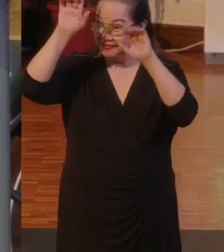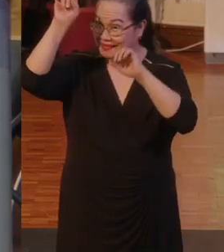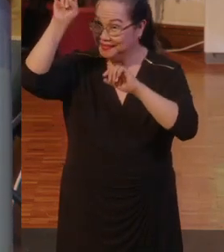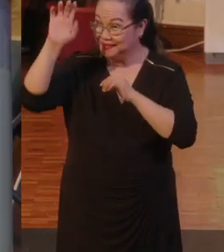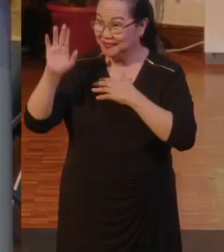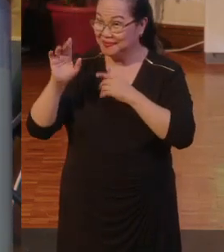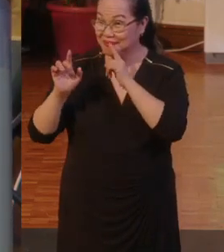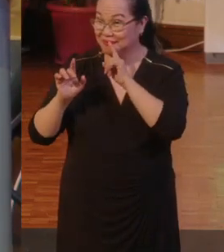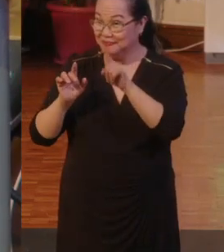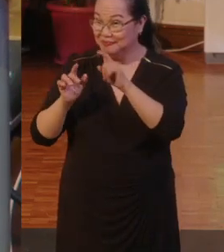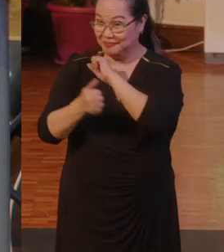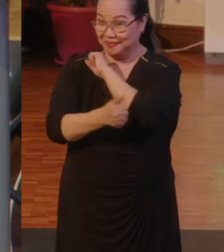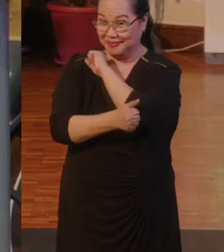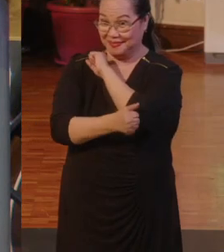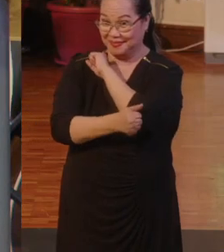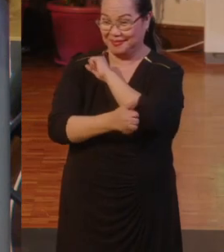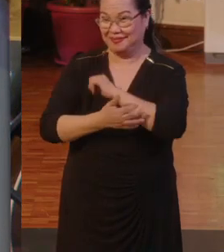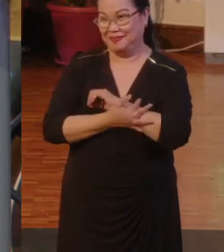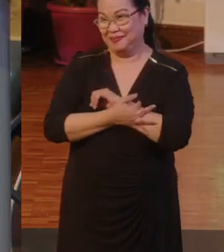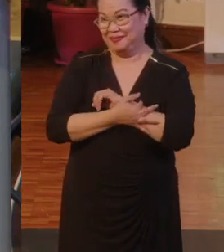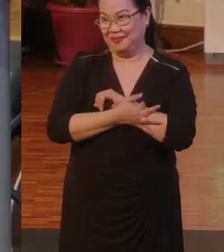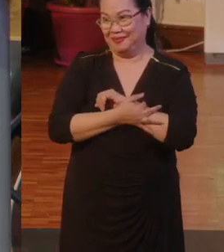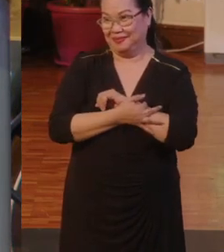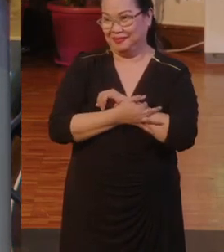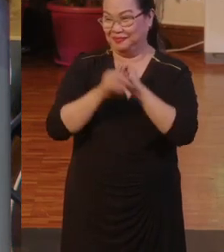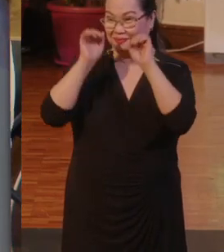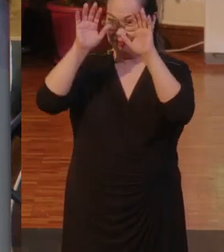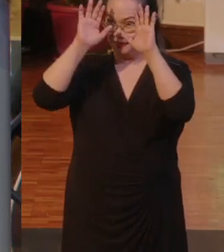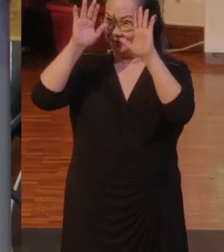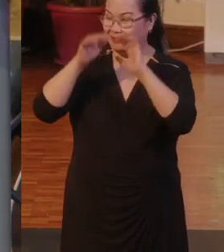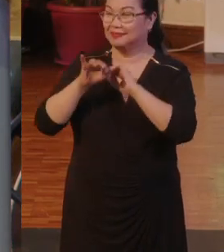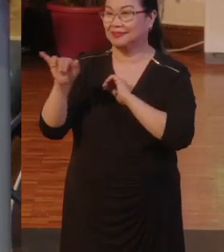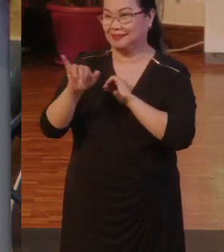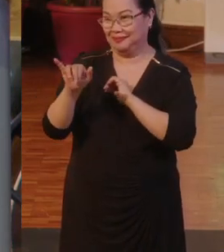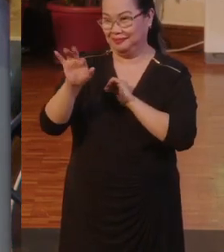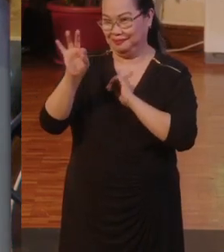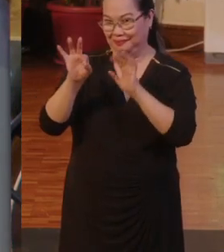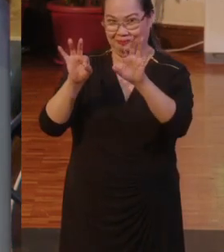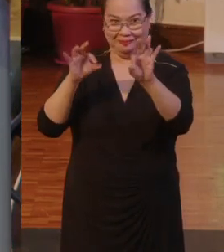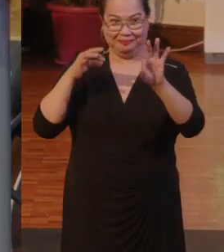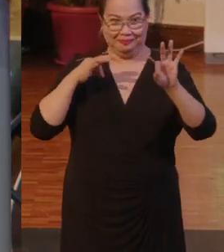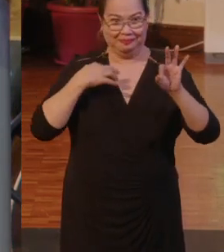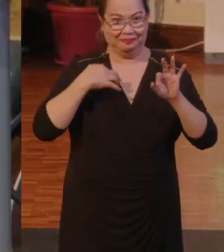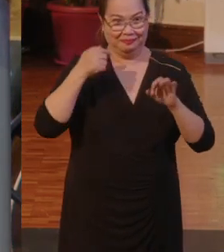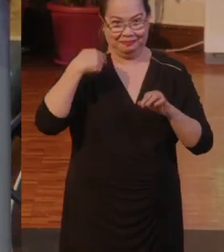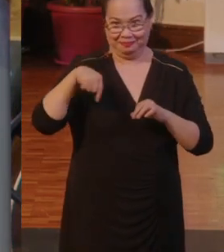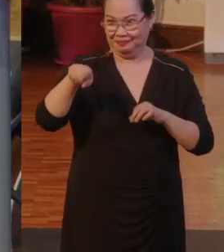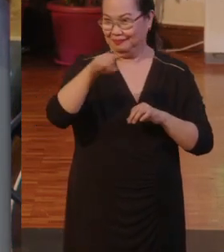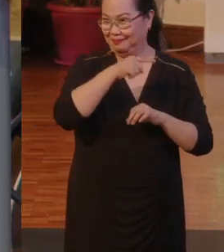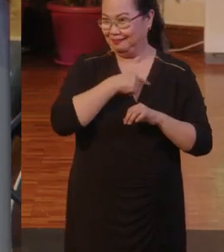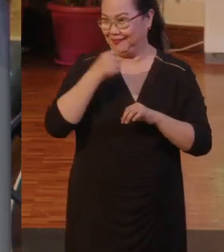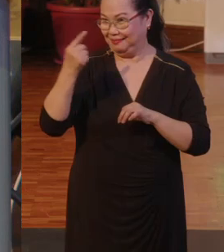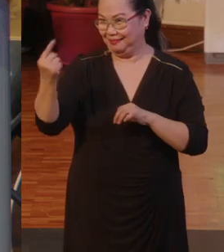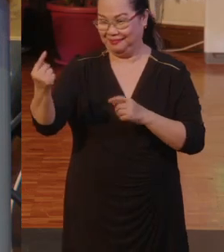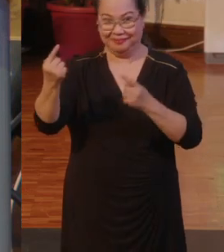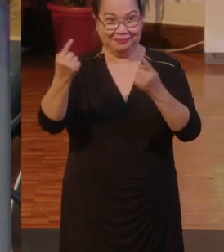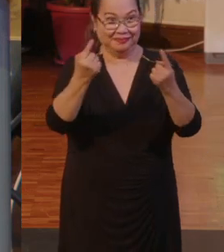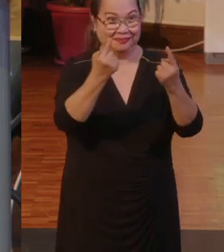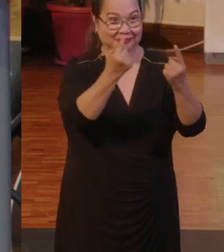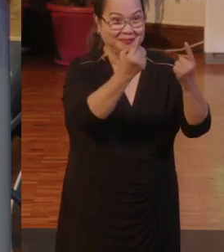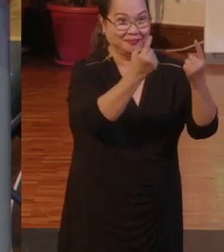pagpili kay Abraham. Kamangha-mangha gayon din ang kanyang pagpili sa bawat isa